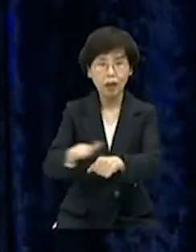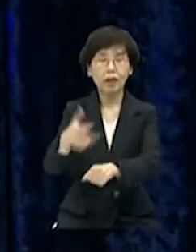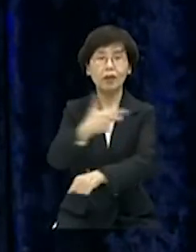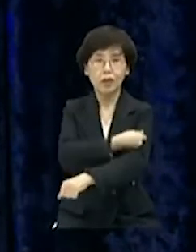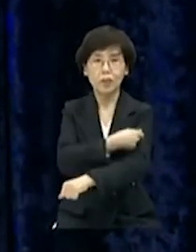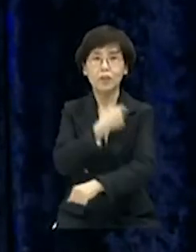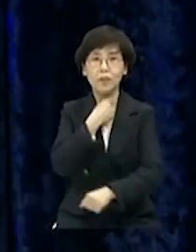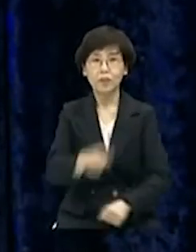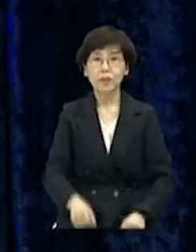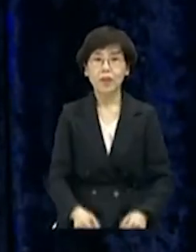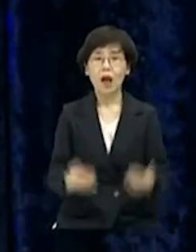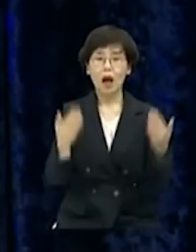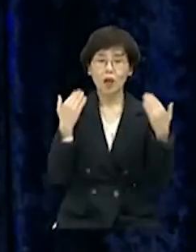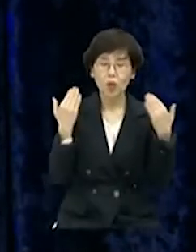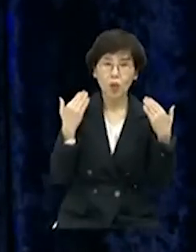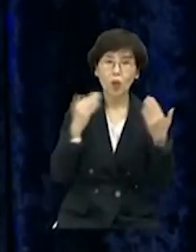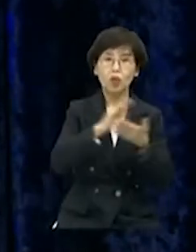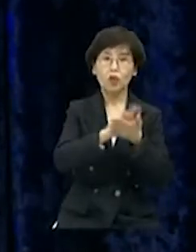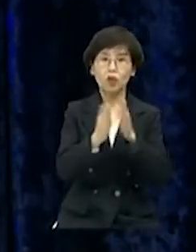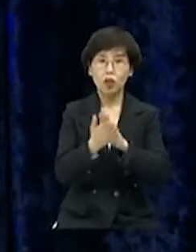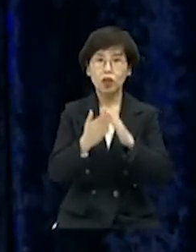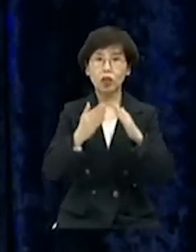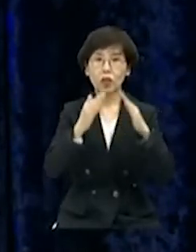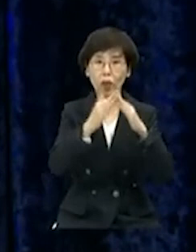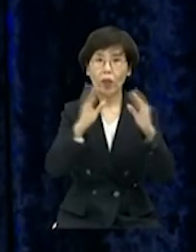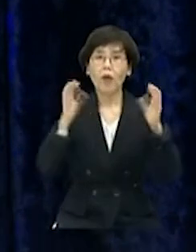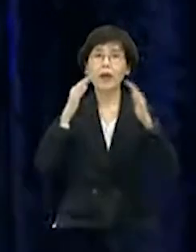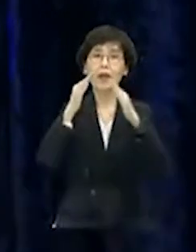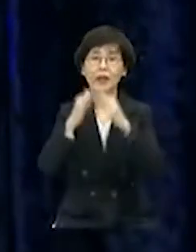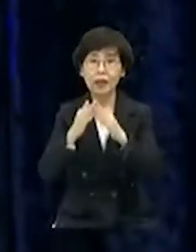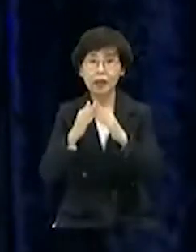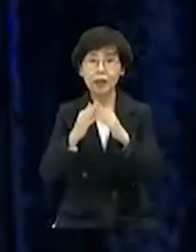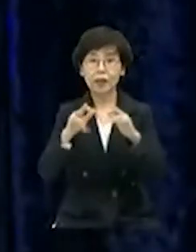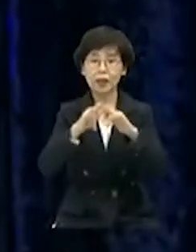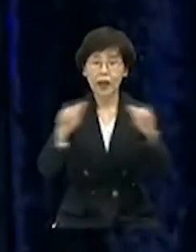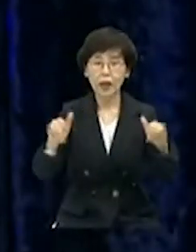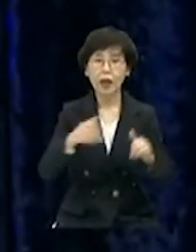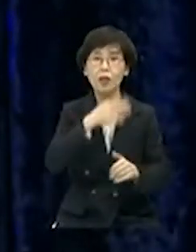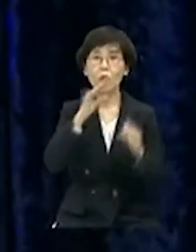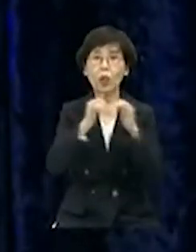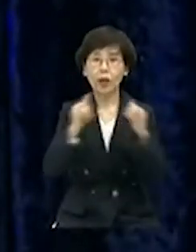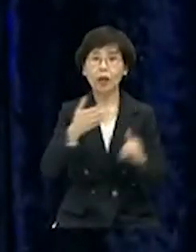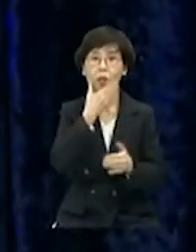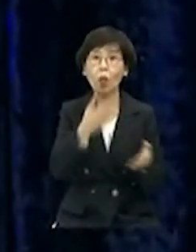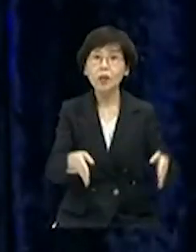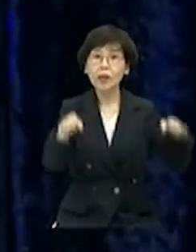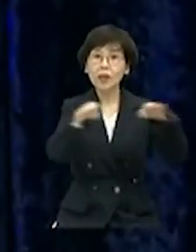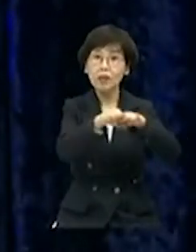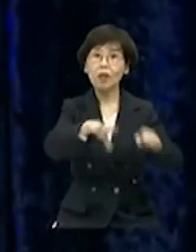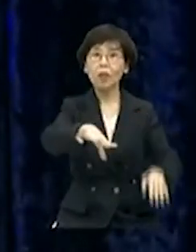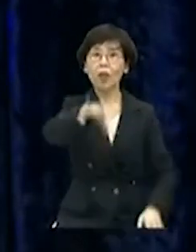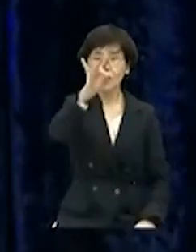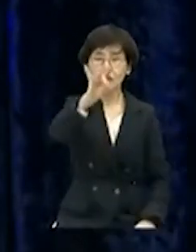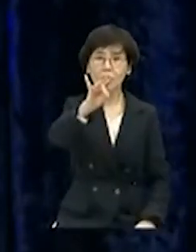하겠습니다. 학교, 유치원, 어린이집, 장애인, 노인 복지시설부터